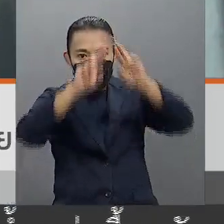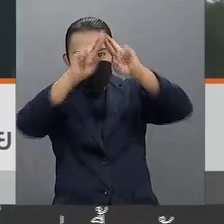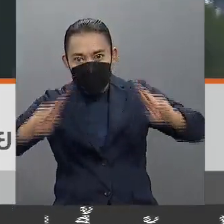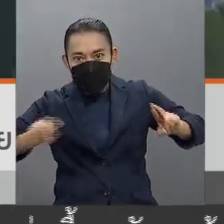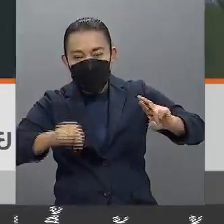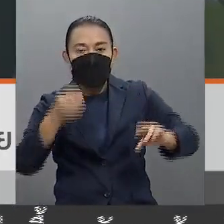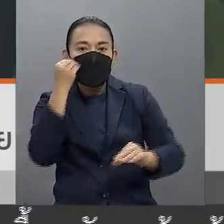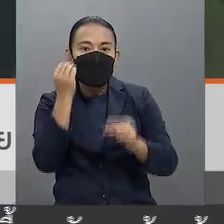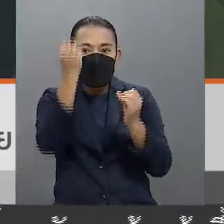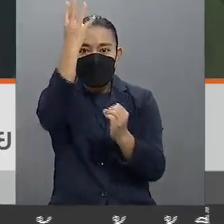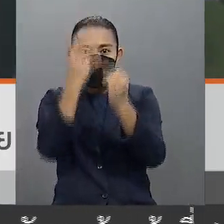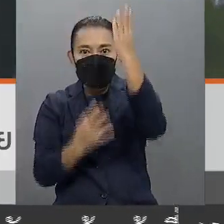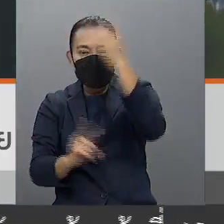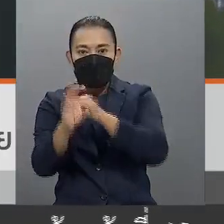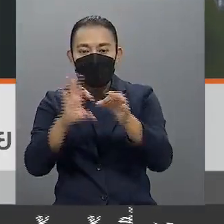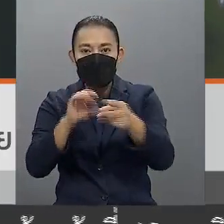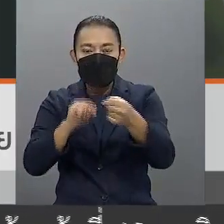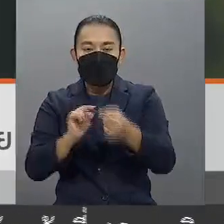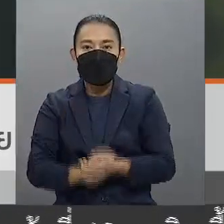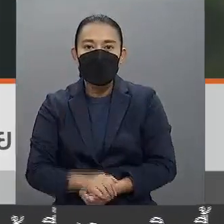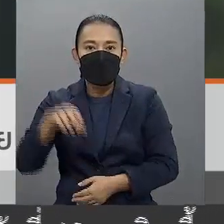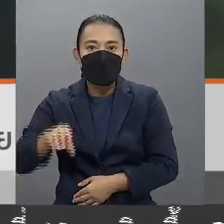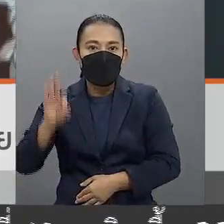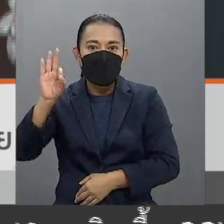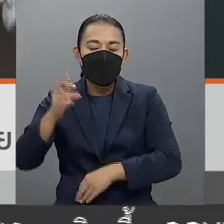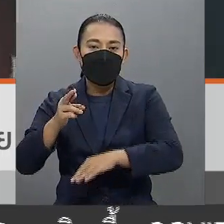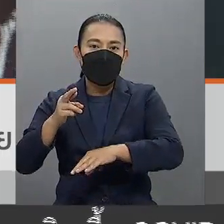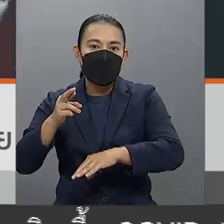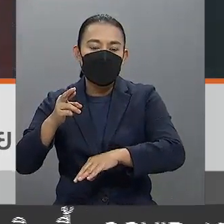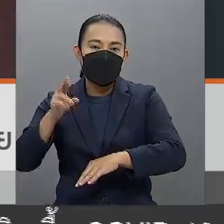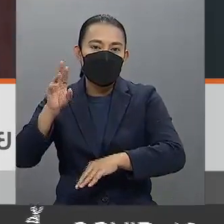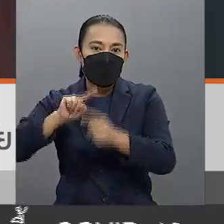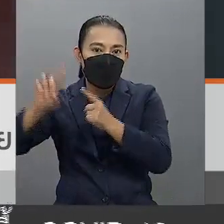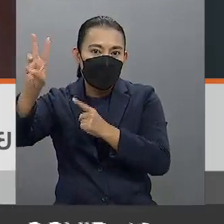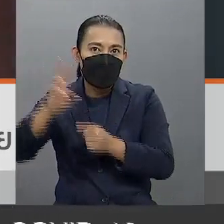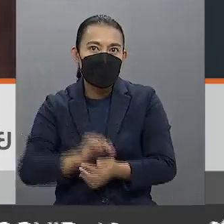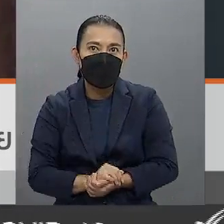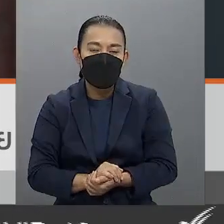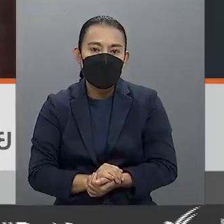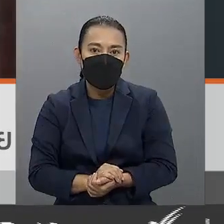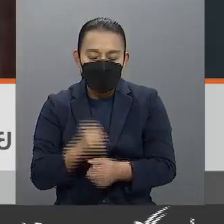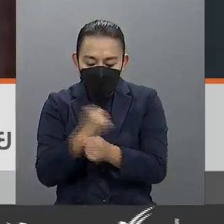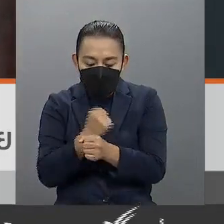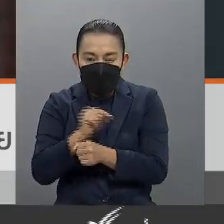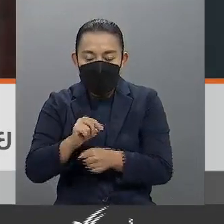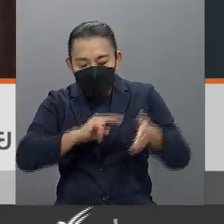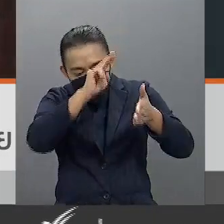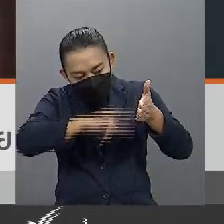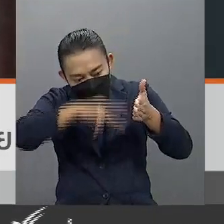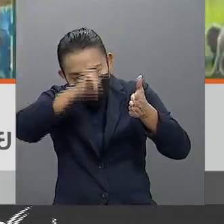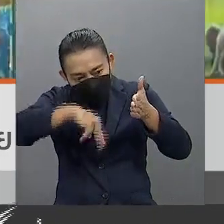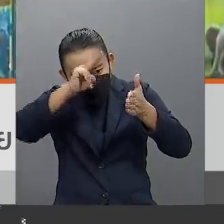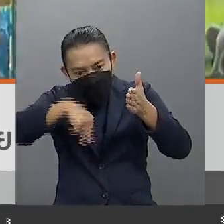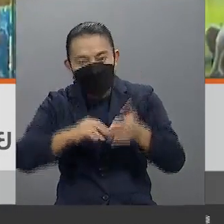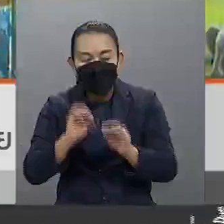านพุทธมณฑลสาย6ให้ศิษย์ได้ฝึกมือนอกห้องเรียนนอกจากเรื่องเทคนิคอาจารย์ประดิษฐ์ยังสอนให้คิดเพื่อใช้